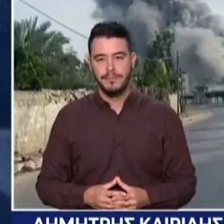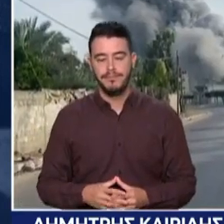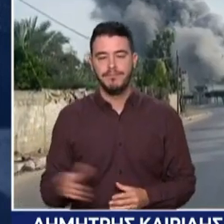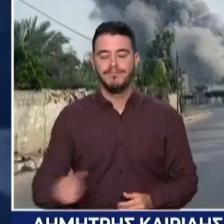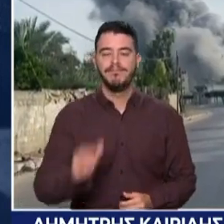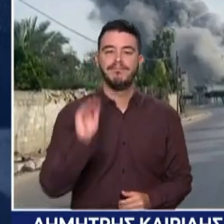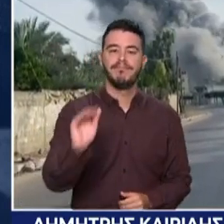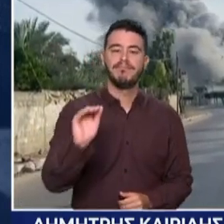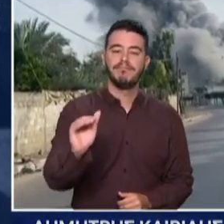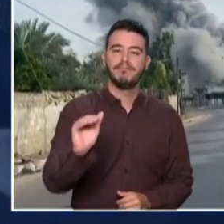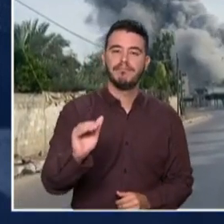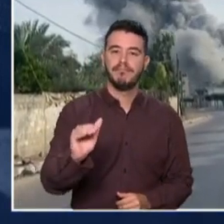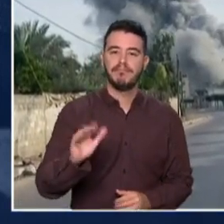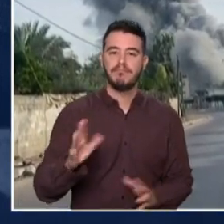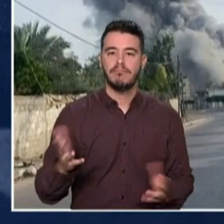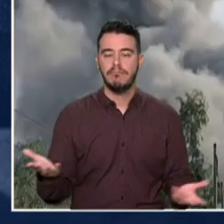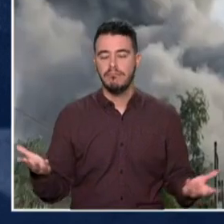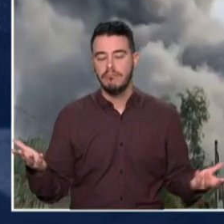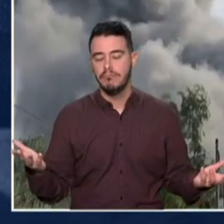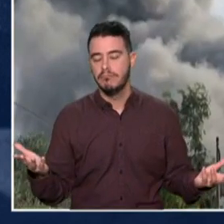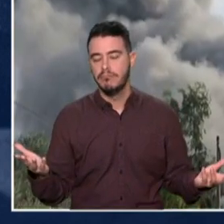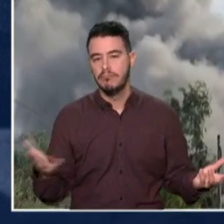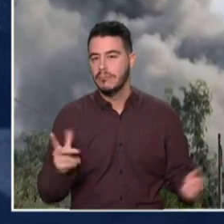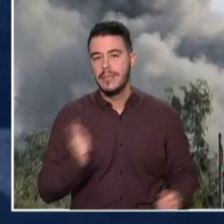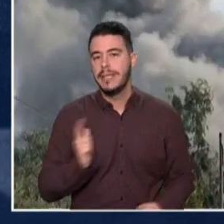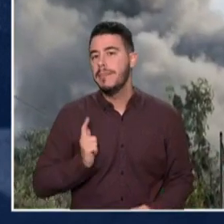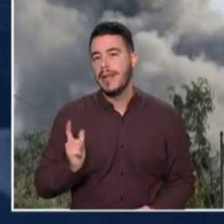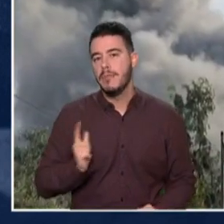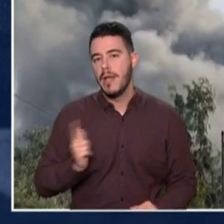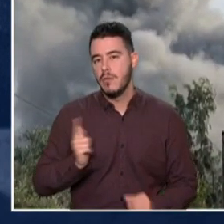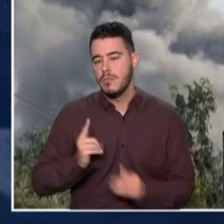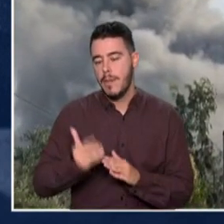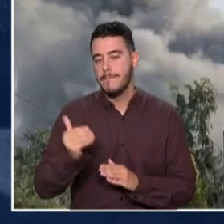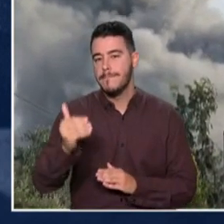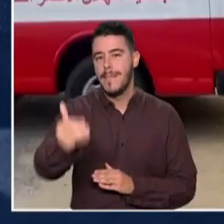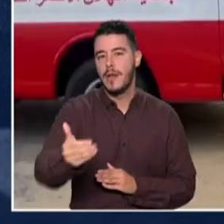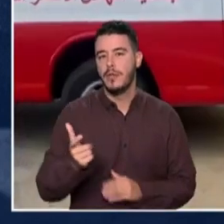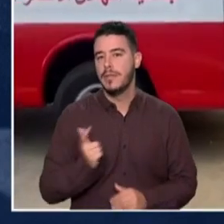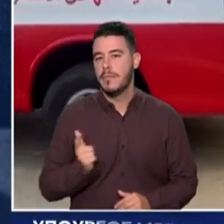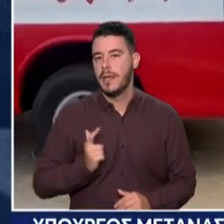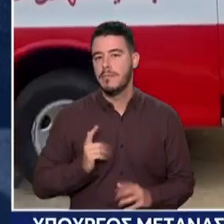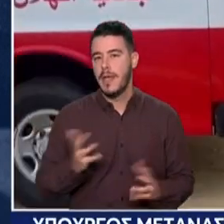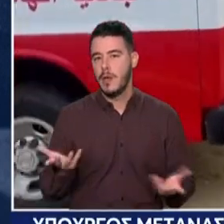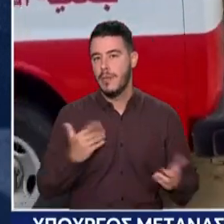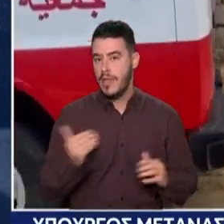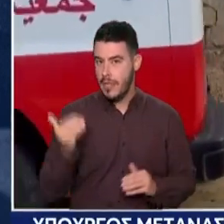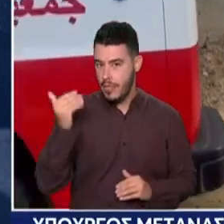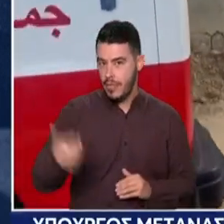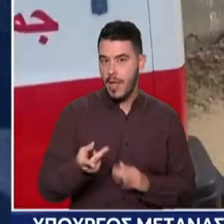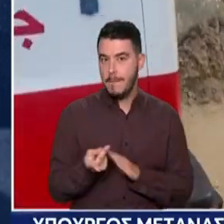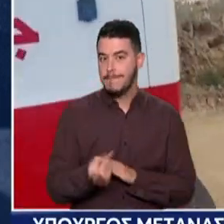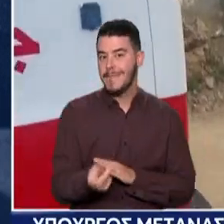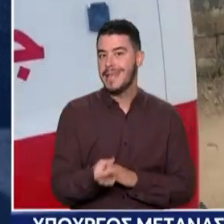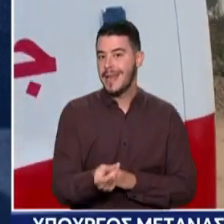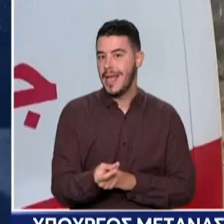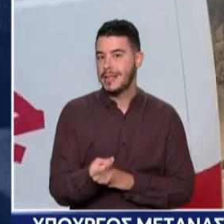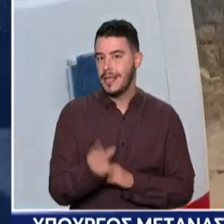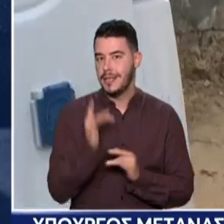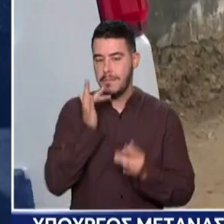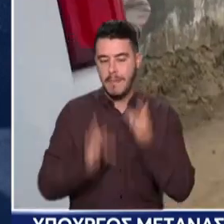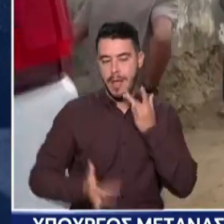προετοιμαζόμαστε. Καταρχήν, γιατί το τι θα γίνει μετά, κανείς δεν το ξέρει. Για κύμα μεταναστών